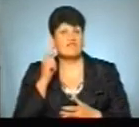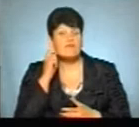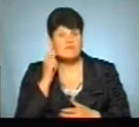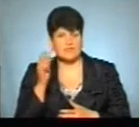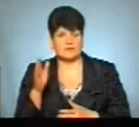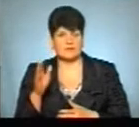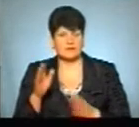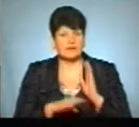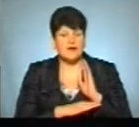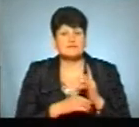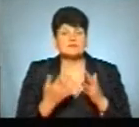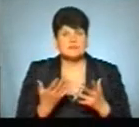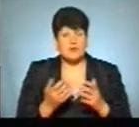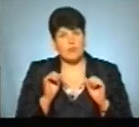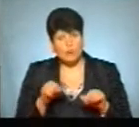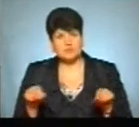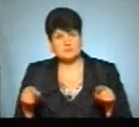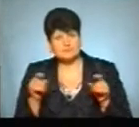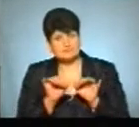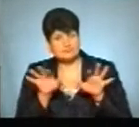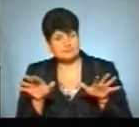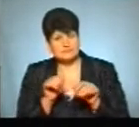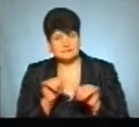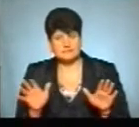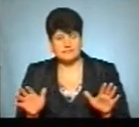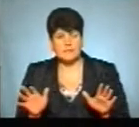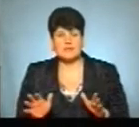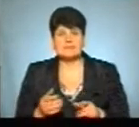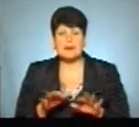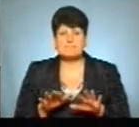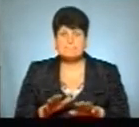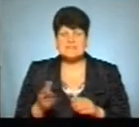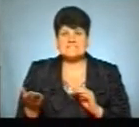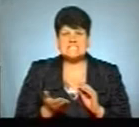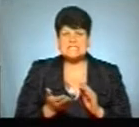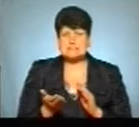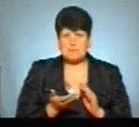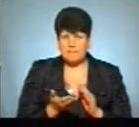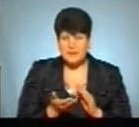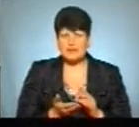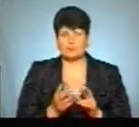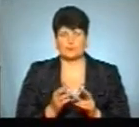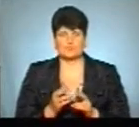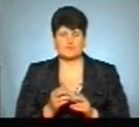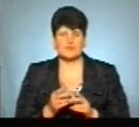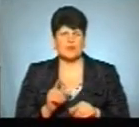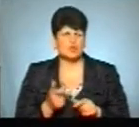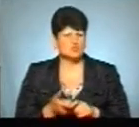здатне відновитися, чи не здатне відновитися. Ну, і знову, на місці спилу, як правило, дуже рідко